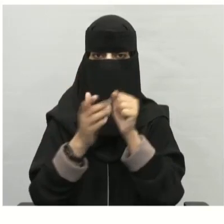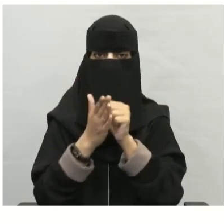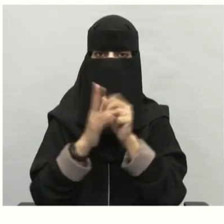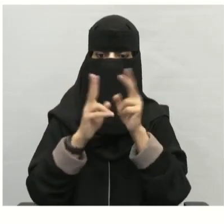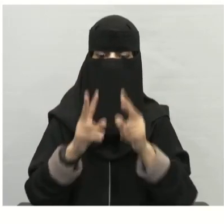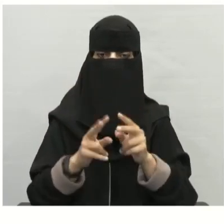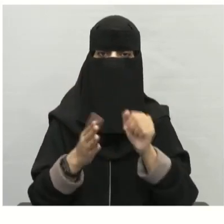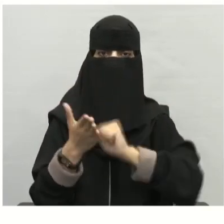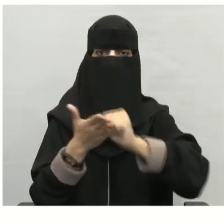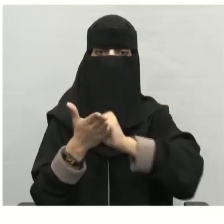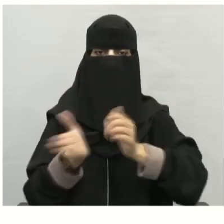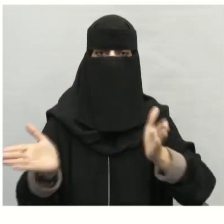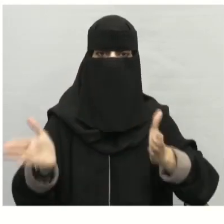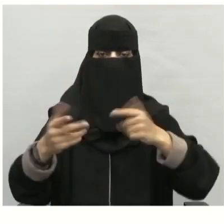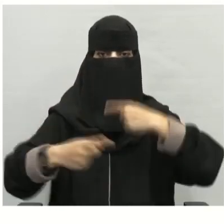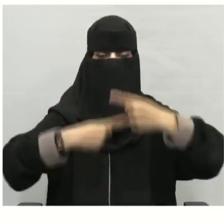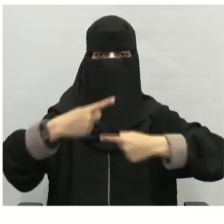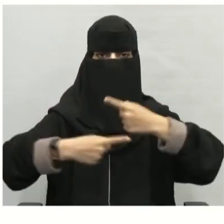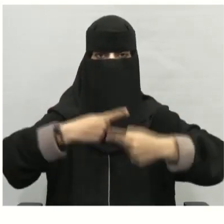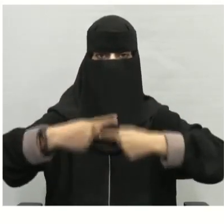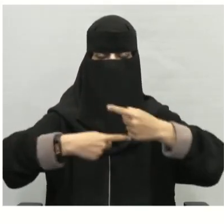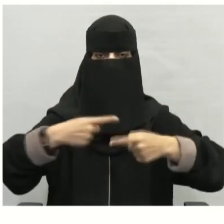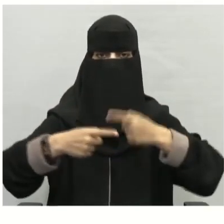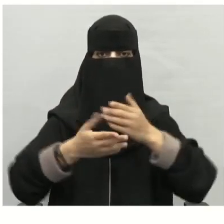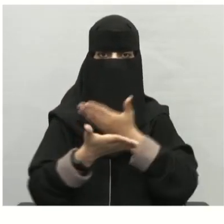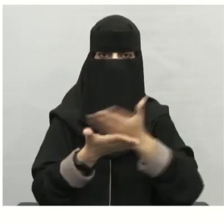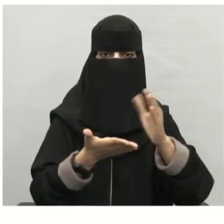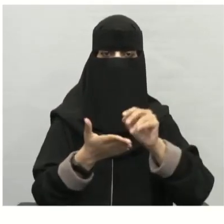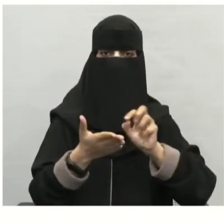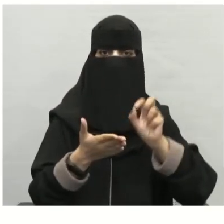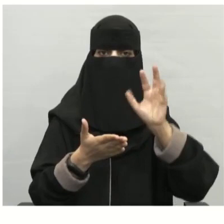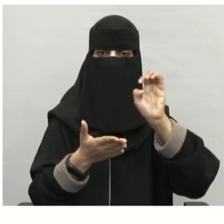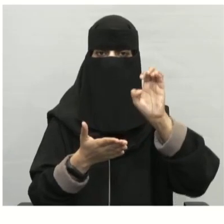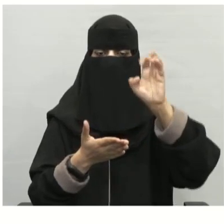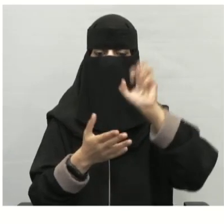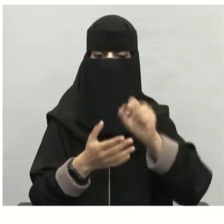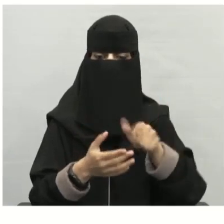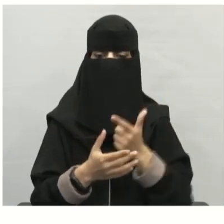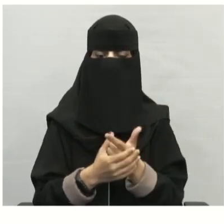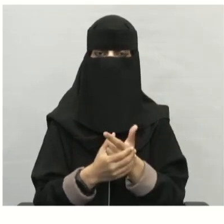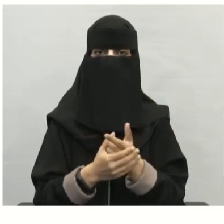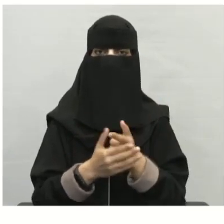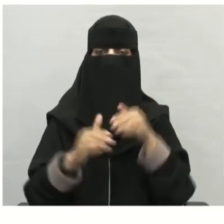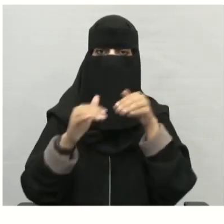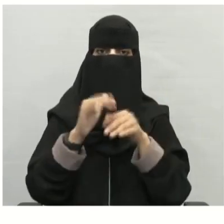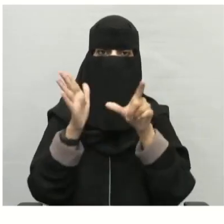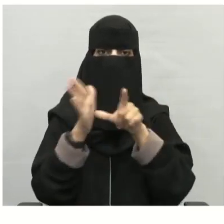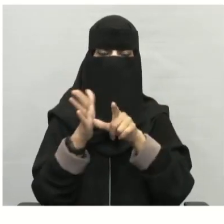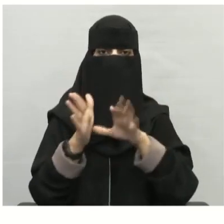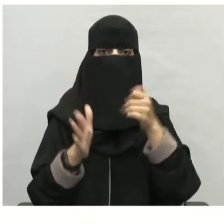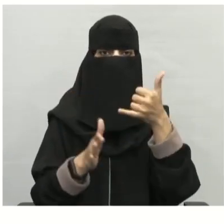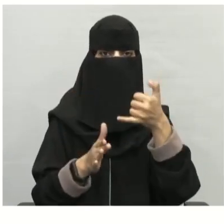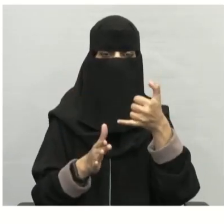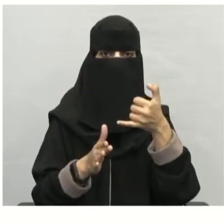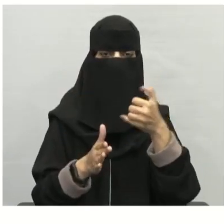تنظيف مغسله المطبخ بشكل مستمر للقضاء على الجراثيم ايضا داخل دوره المياه ذكرنا